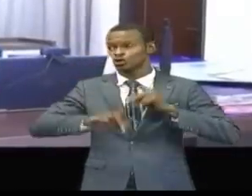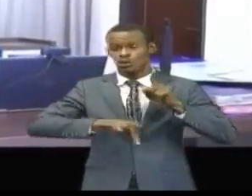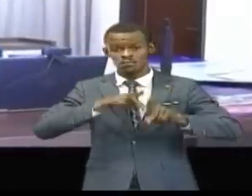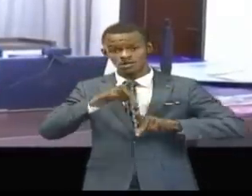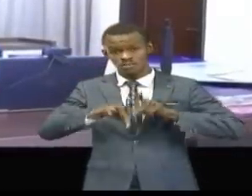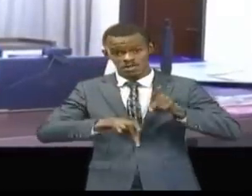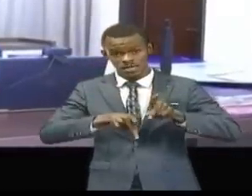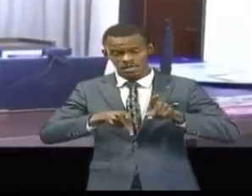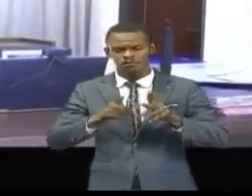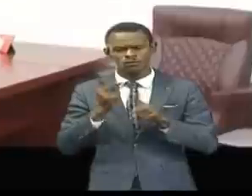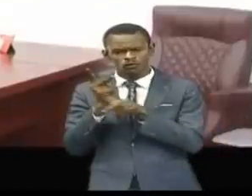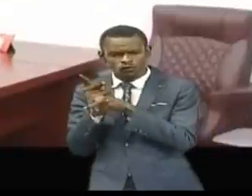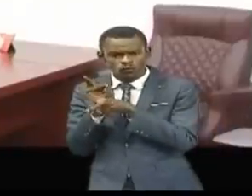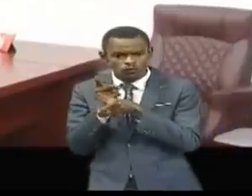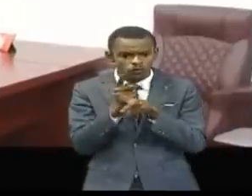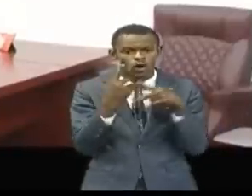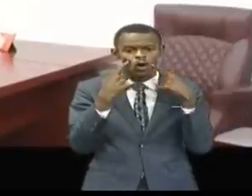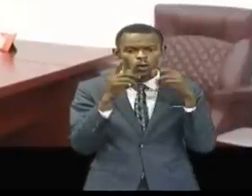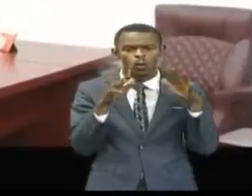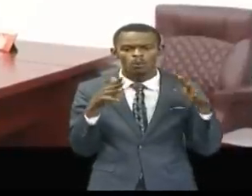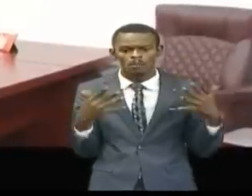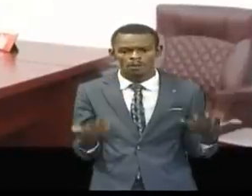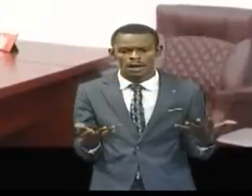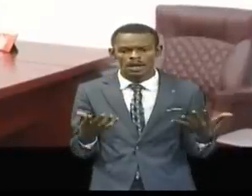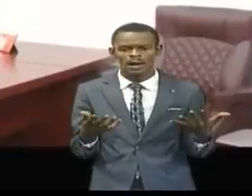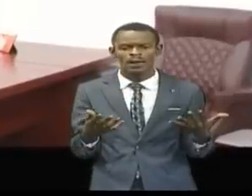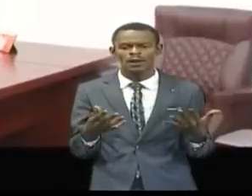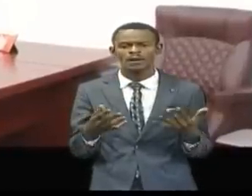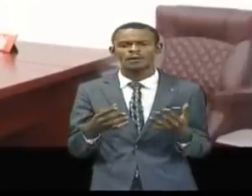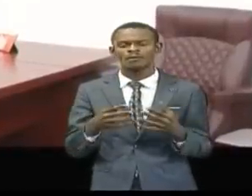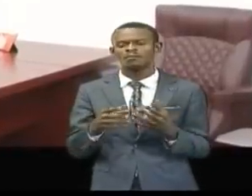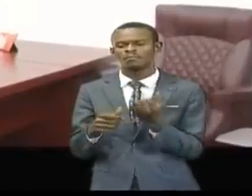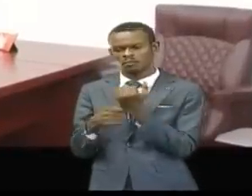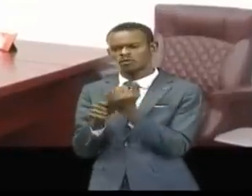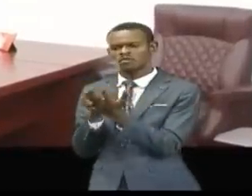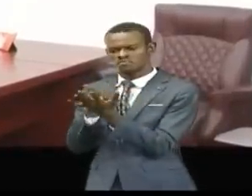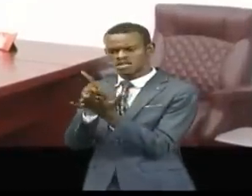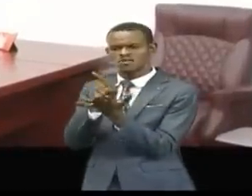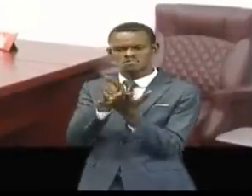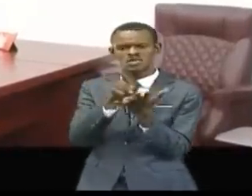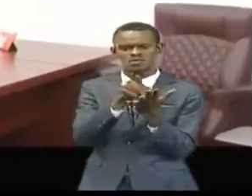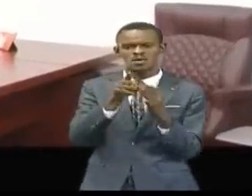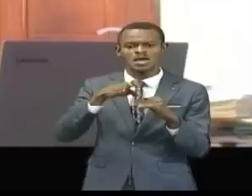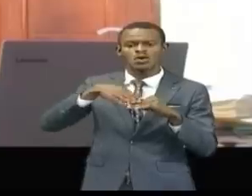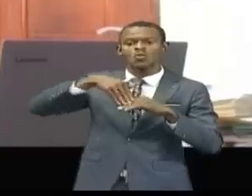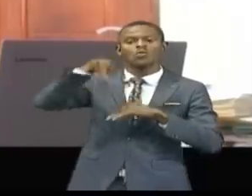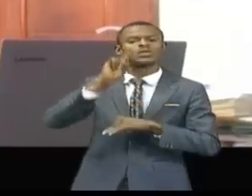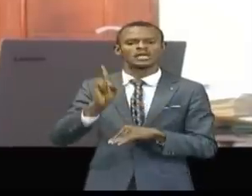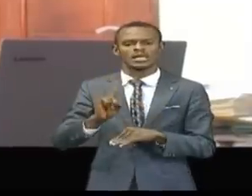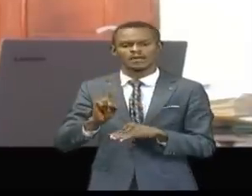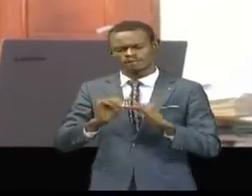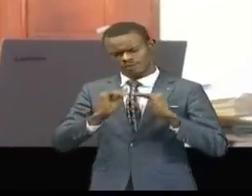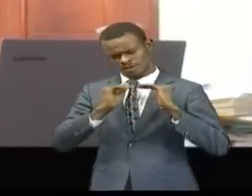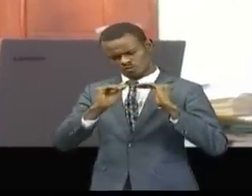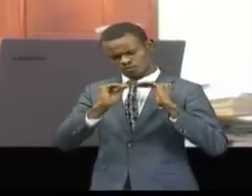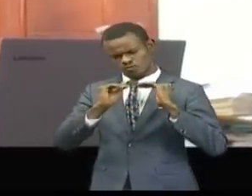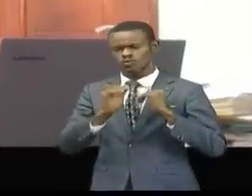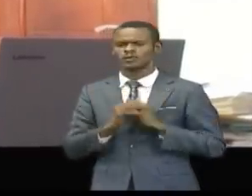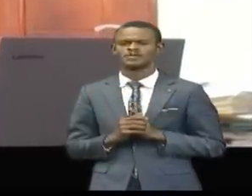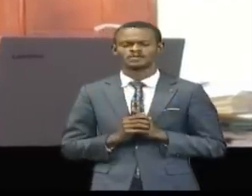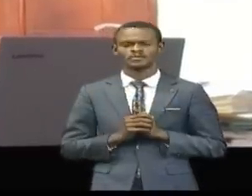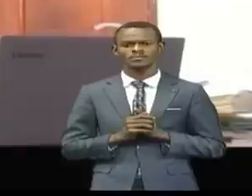En ce qui concerne le nouveau fonds fiduciaire pour la résilience et la durabilité,